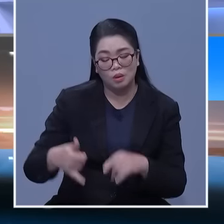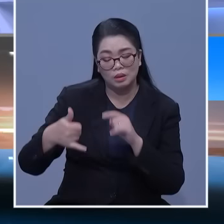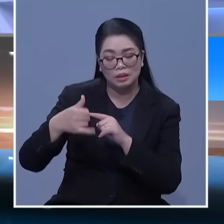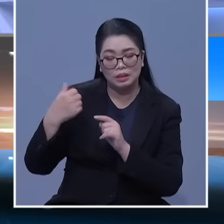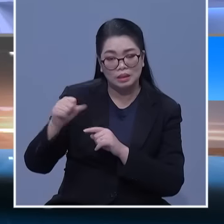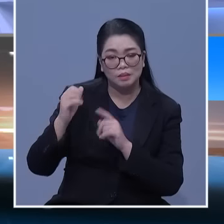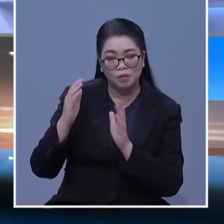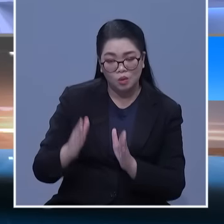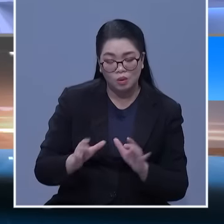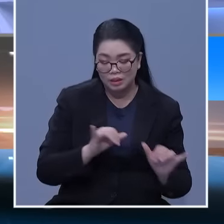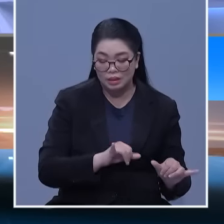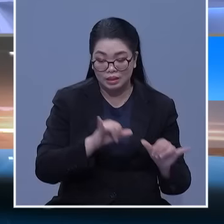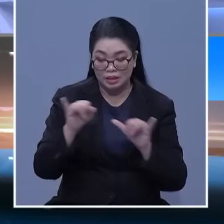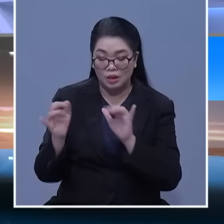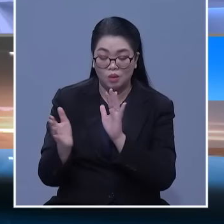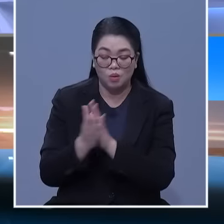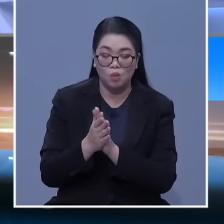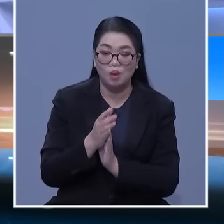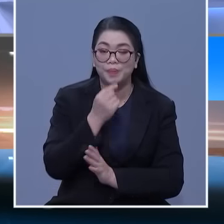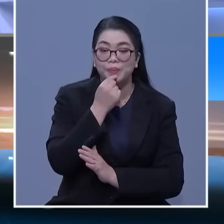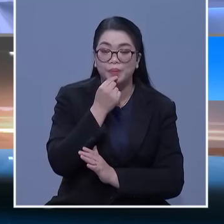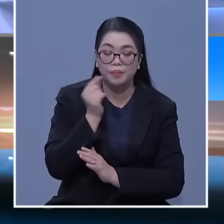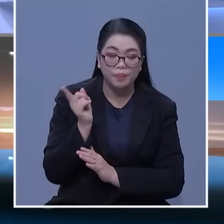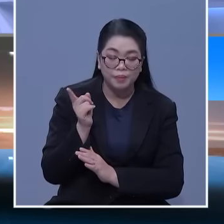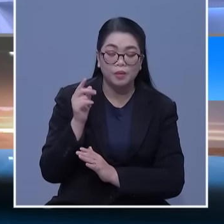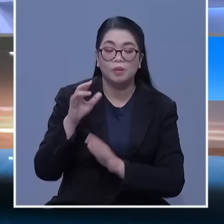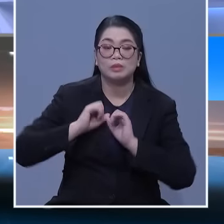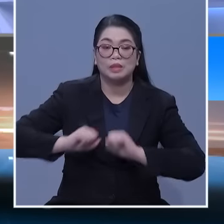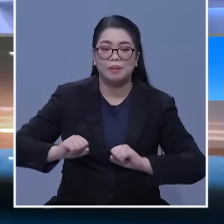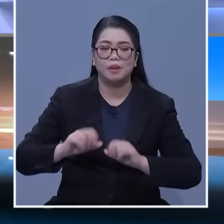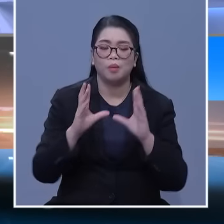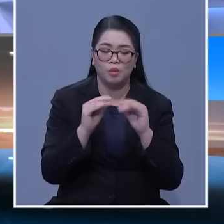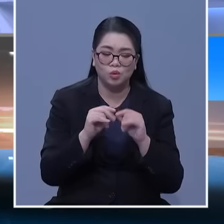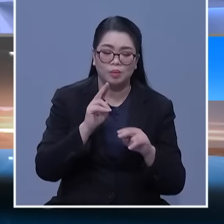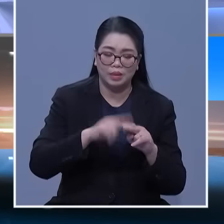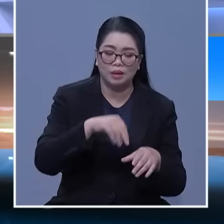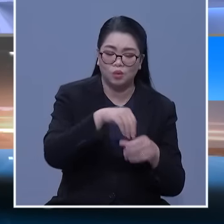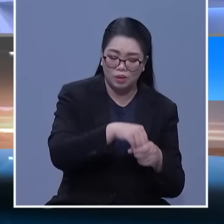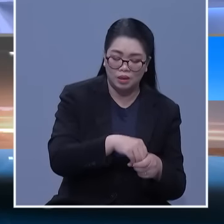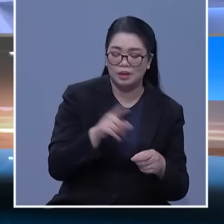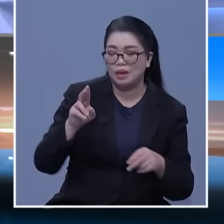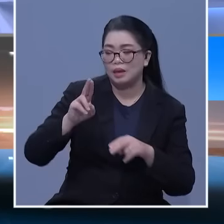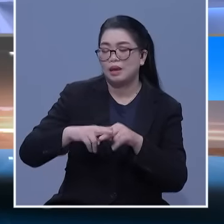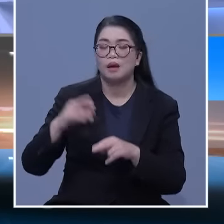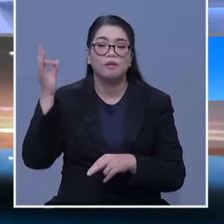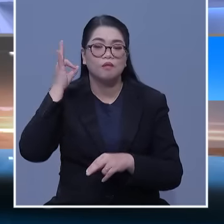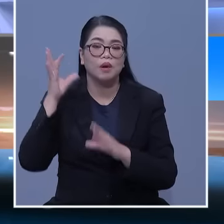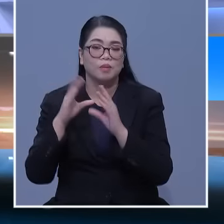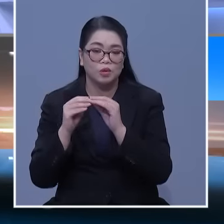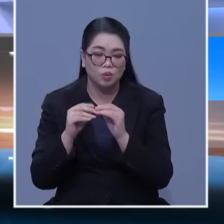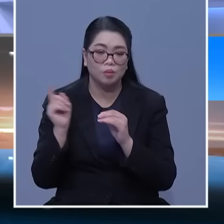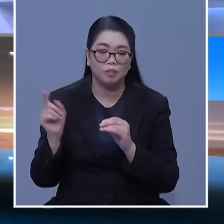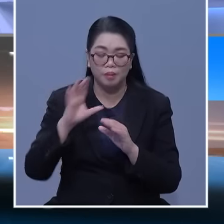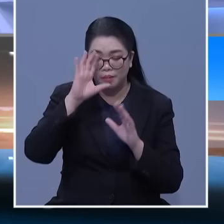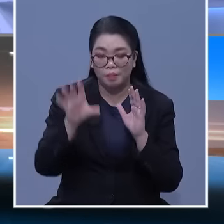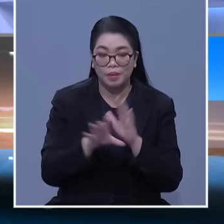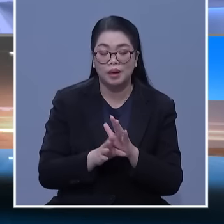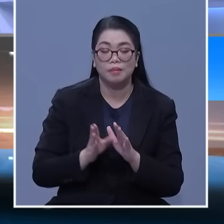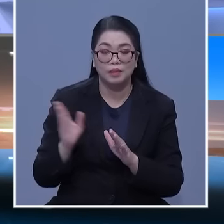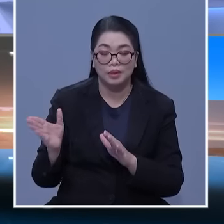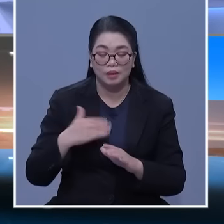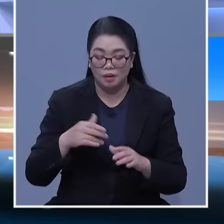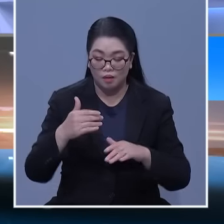ที่จะออกไปอยู่กับคุณสามารถคุณไผ่ลิกไม่ใช่คือจังหวะประชุมอ่ะบางคนก็ต้องนั่งประจำที ่ นั่งฟังการประชุมแล้วก็ภาพเนี้ยส่วนนึงออกม